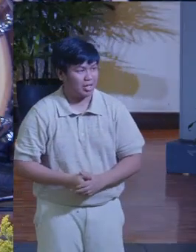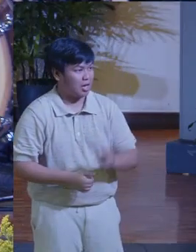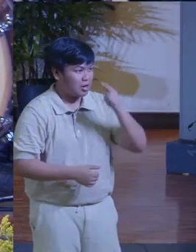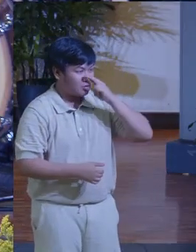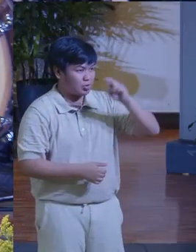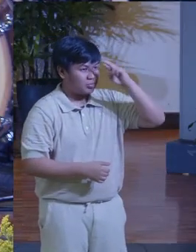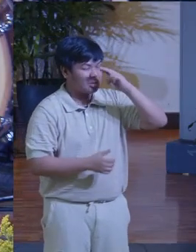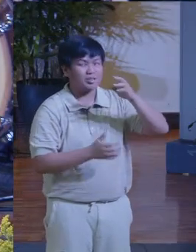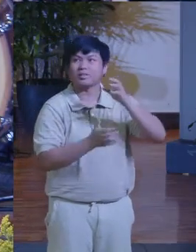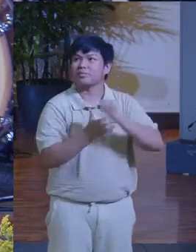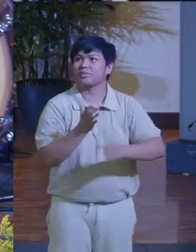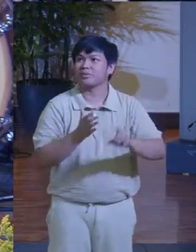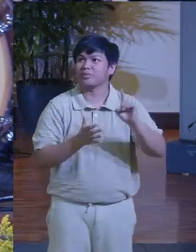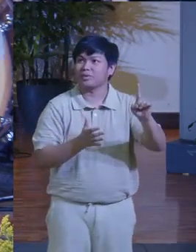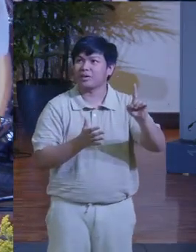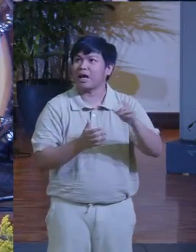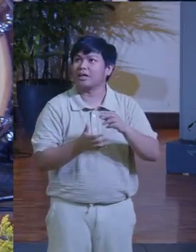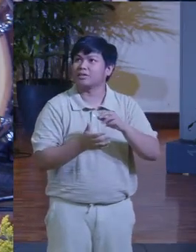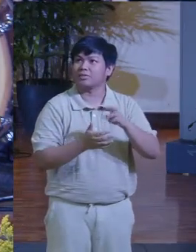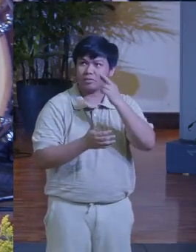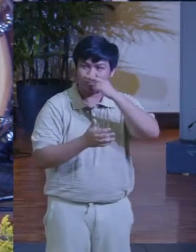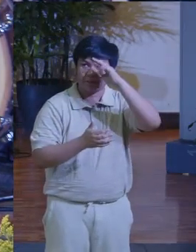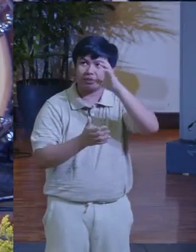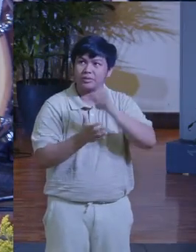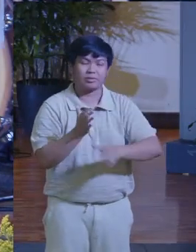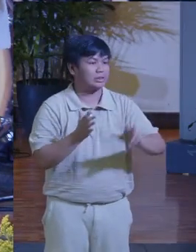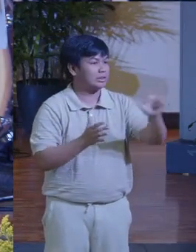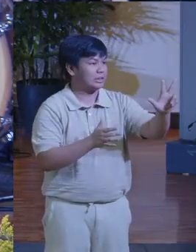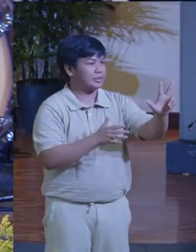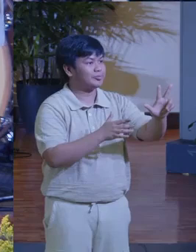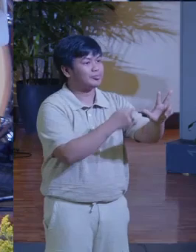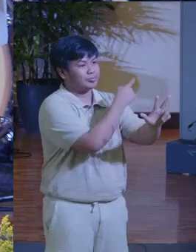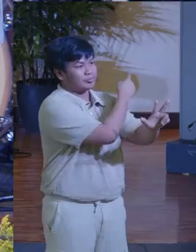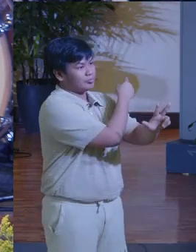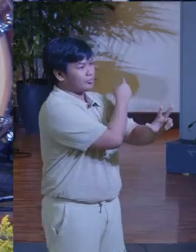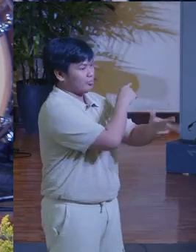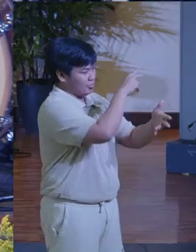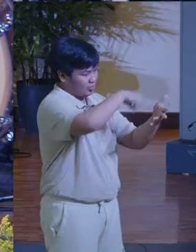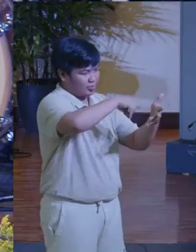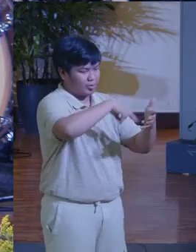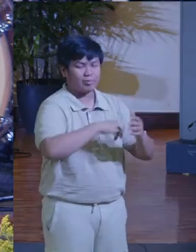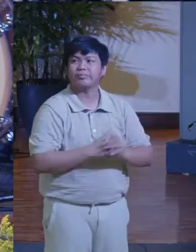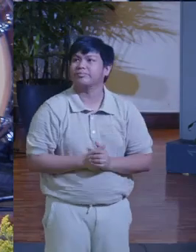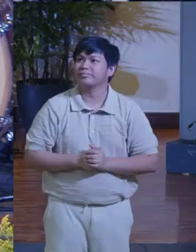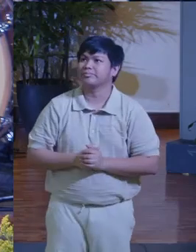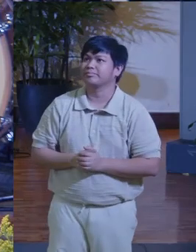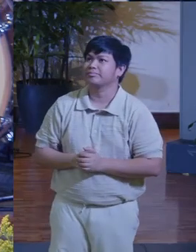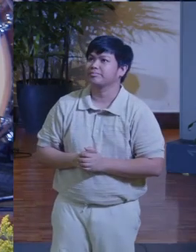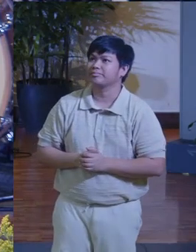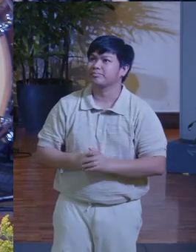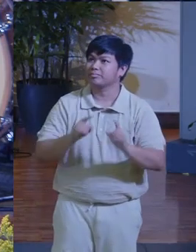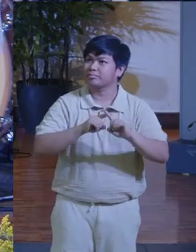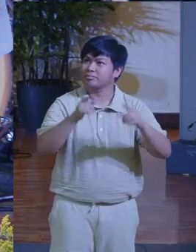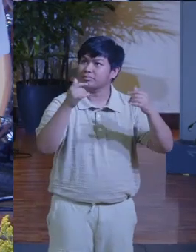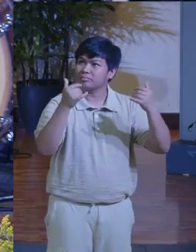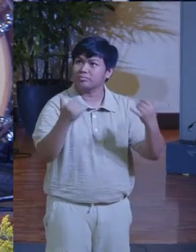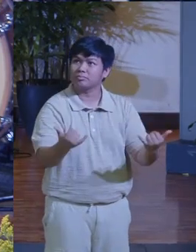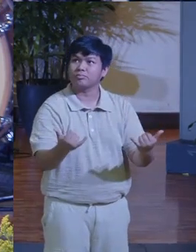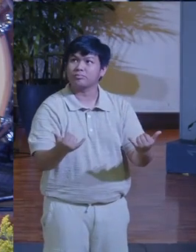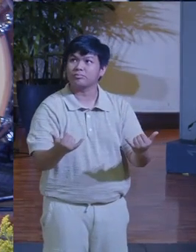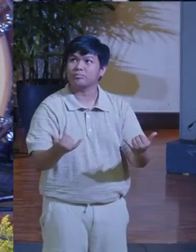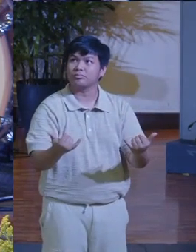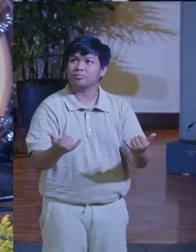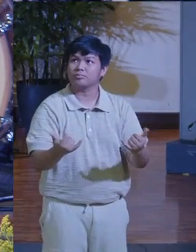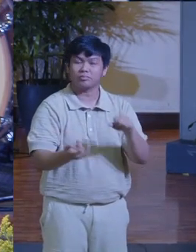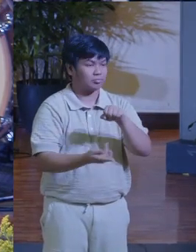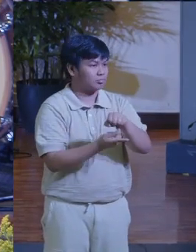Ako sana po hindi tayo magtagal dito dahil ito po ay napakayamang passage of Scripture. No? But now,